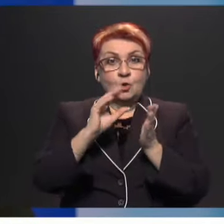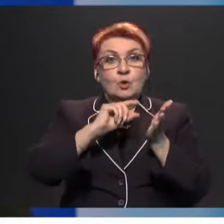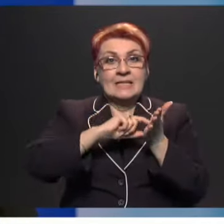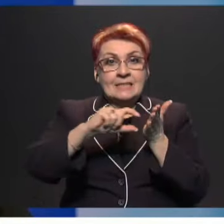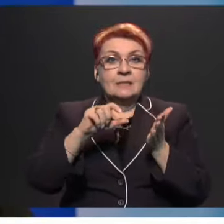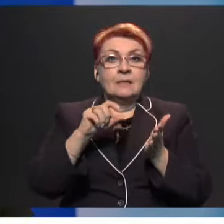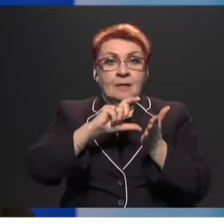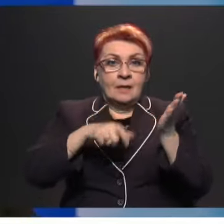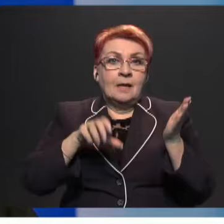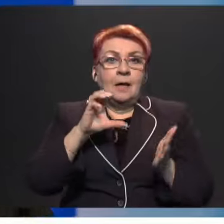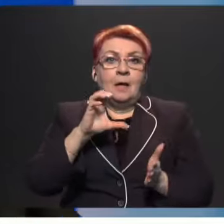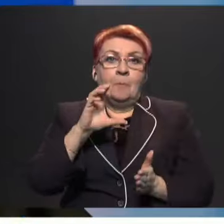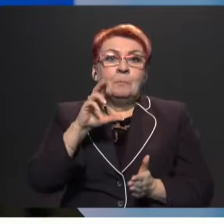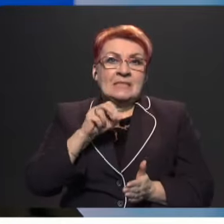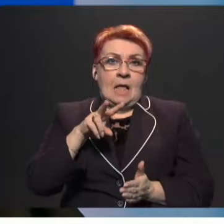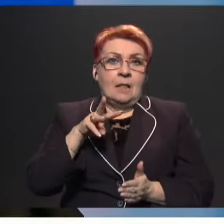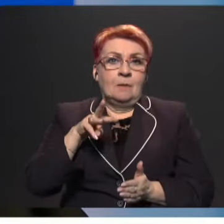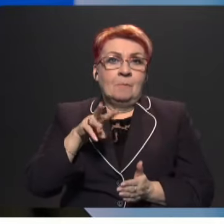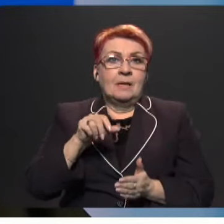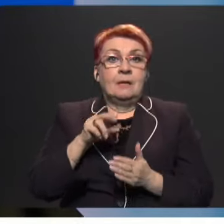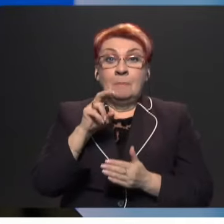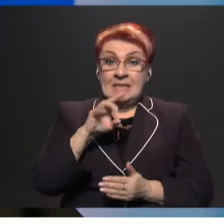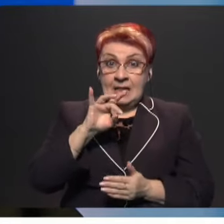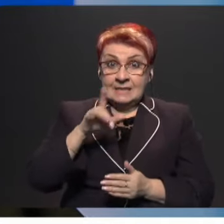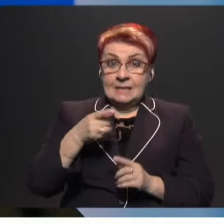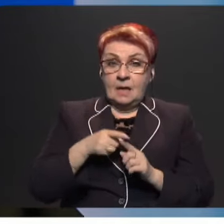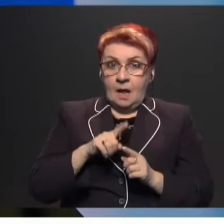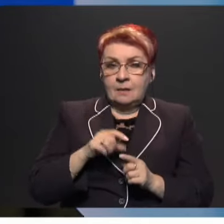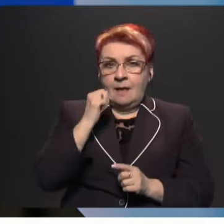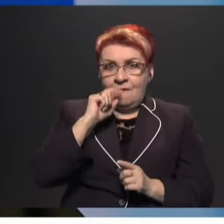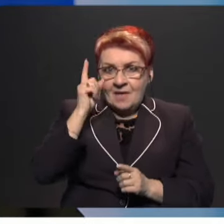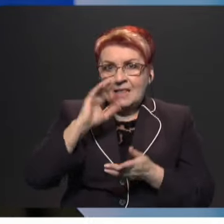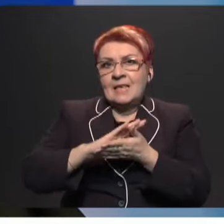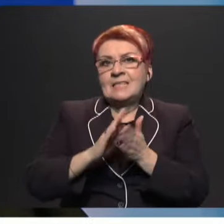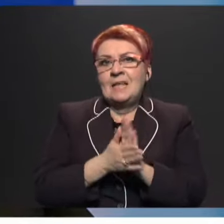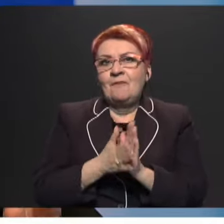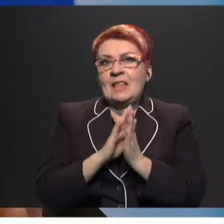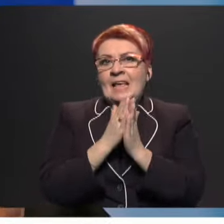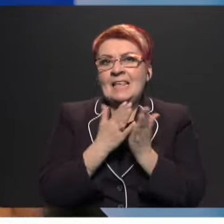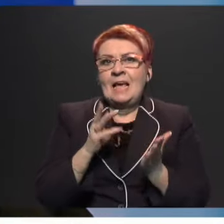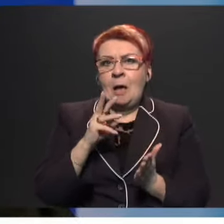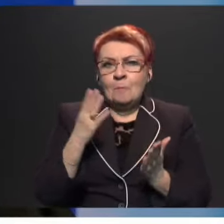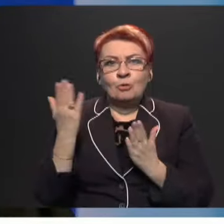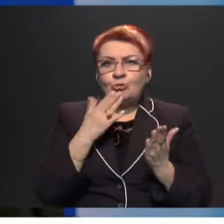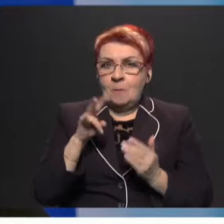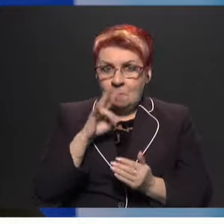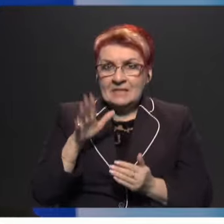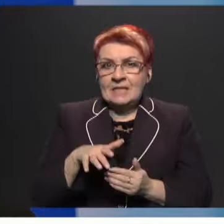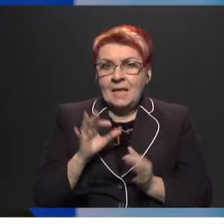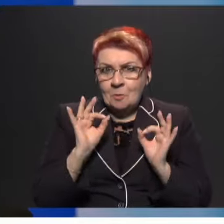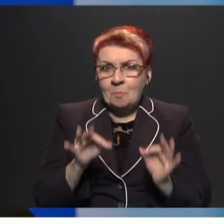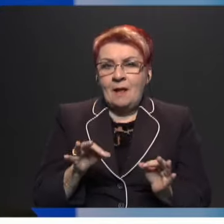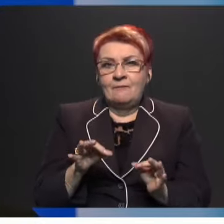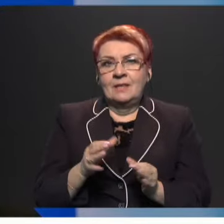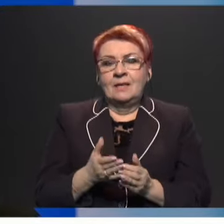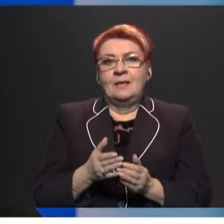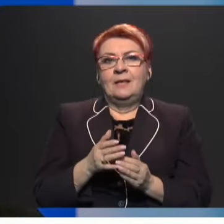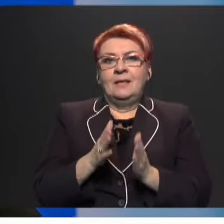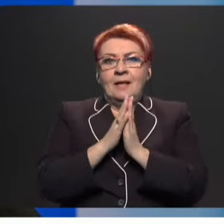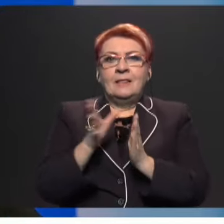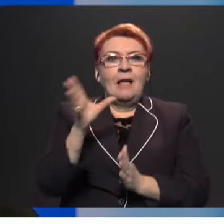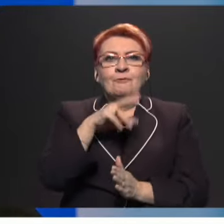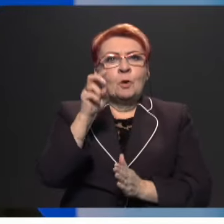псалмы. Поэтому, кстати, Псалтирь – это же книга Ветхого Завета. Мы ее читаем постоянно, на всеночном бдении, на